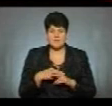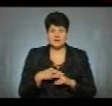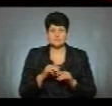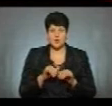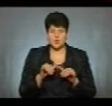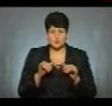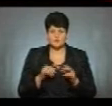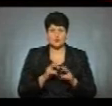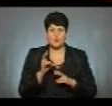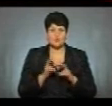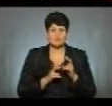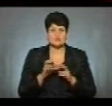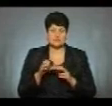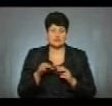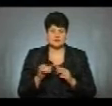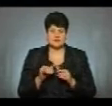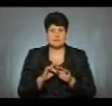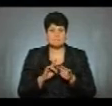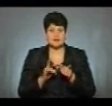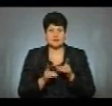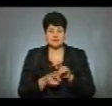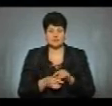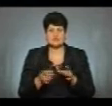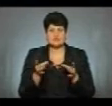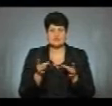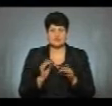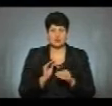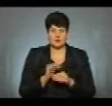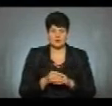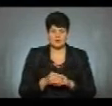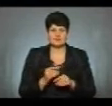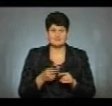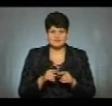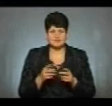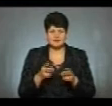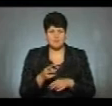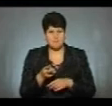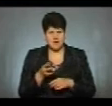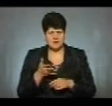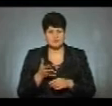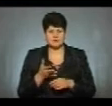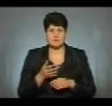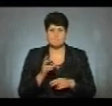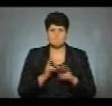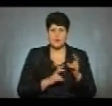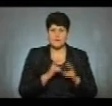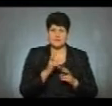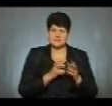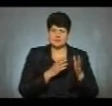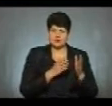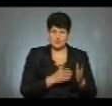розвитку промисловості перетворить в сировинний додаток. Тобто це треба паралельно і промисловість,